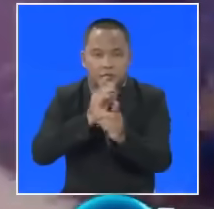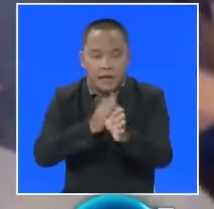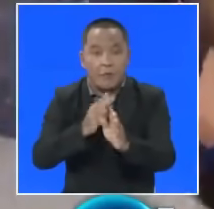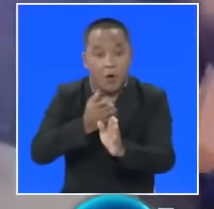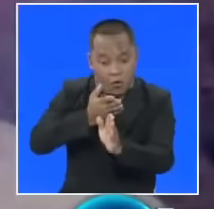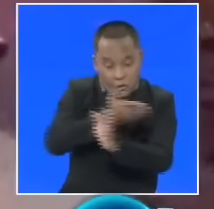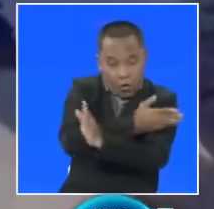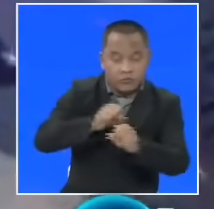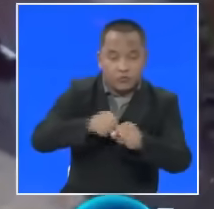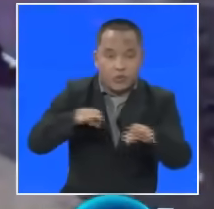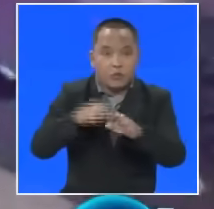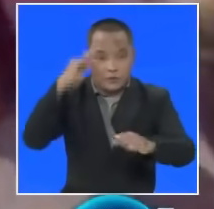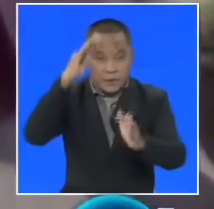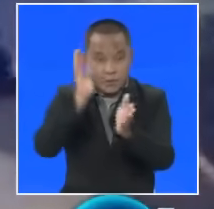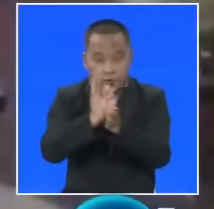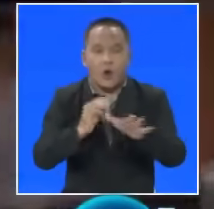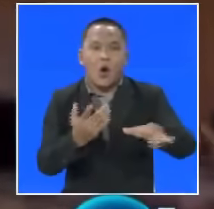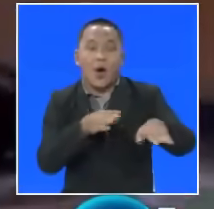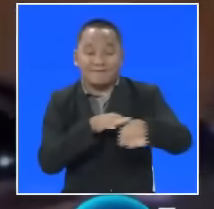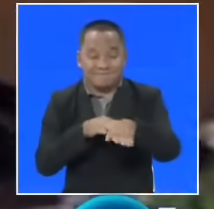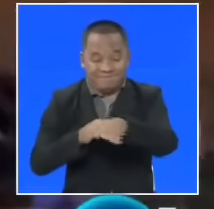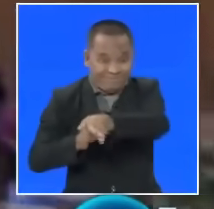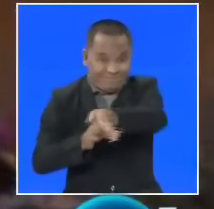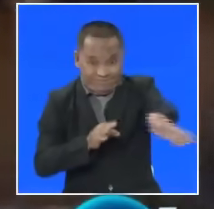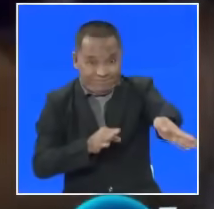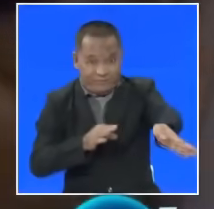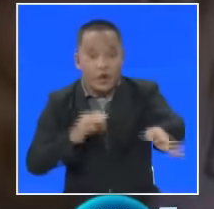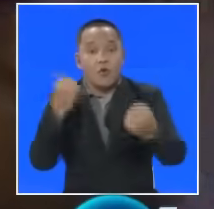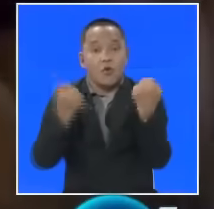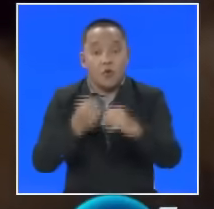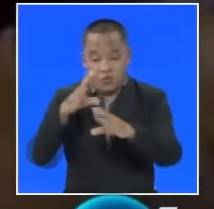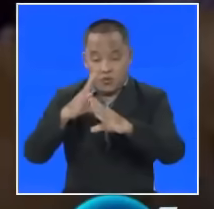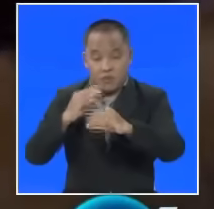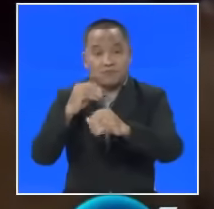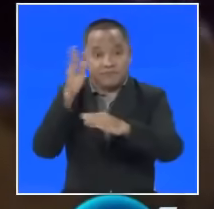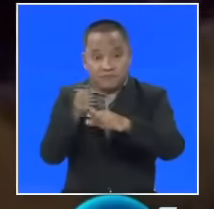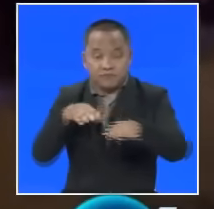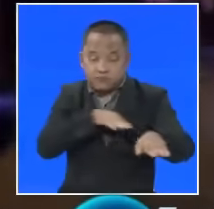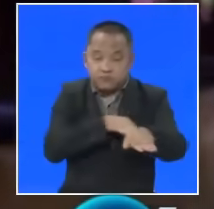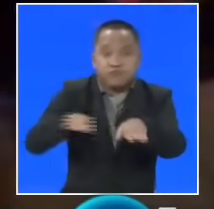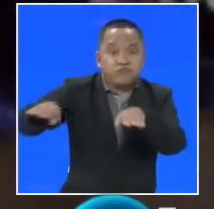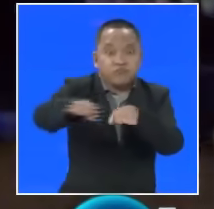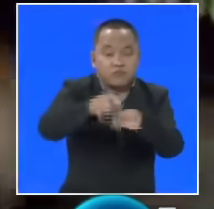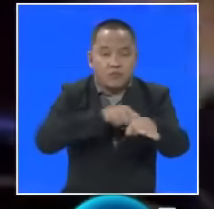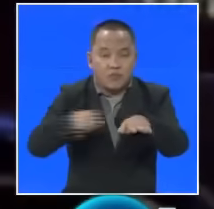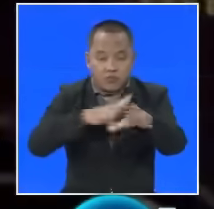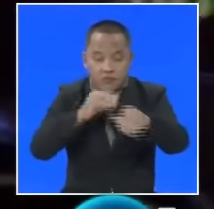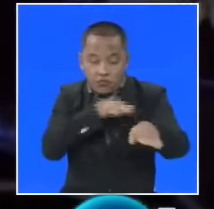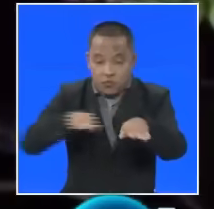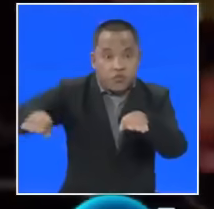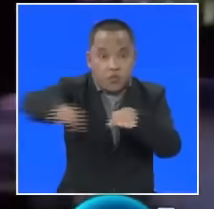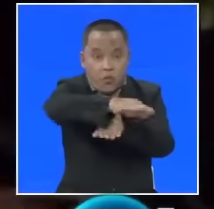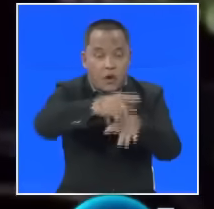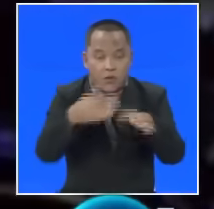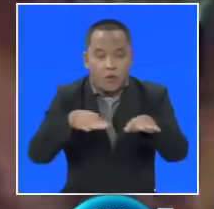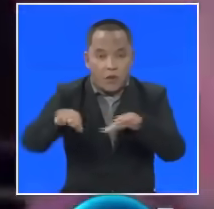ก่อนเกิดเหตุเนี่ยรถของตำรวจเขารอเลี้ยวซ้ายแล้วรถยนต์คู่กรณีขับแซงรถแท็กซี่มาด้วยความเร็ว